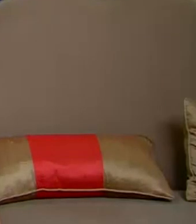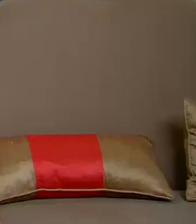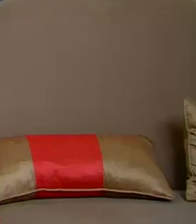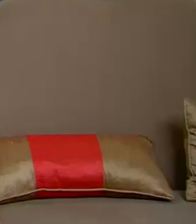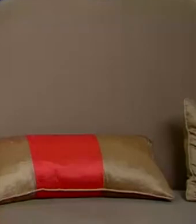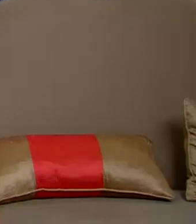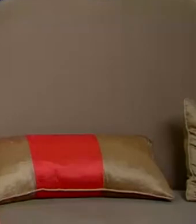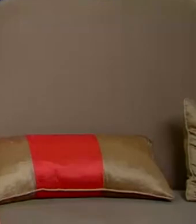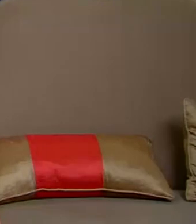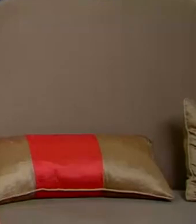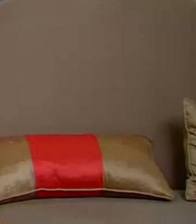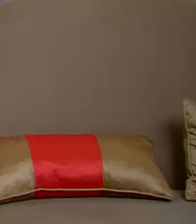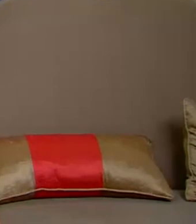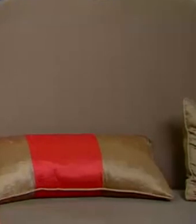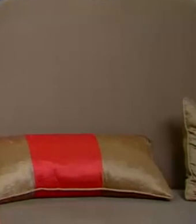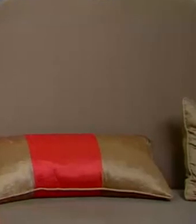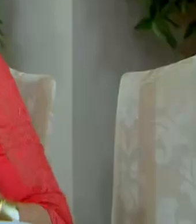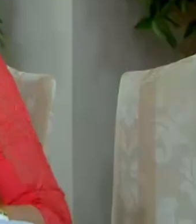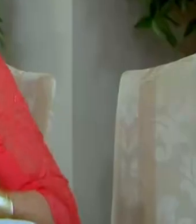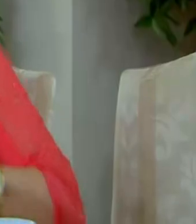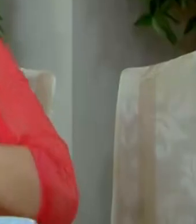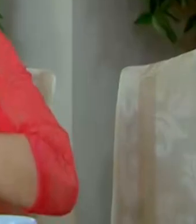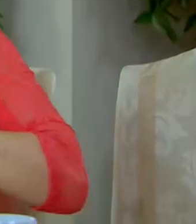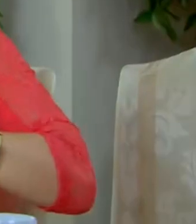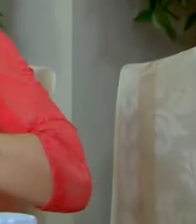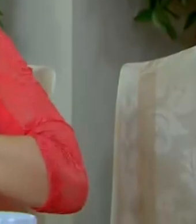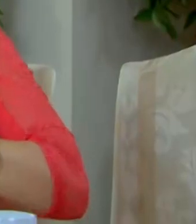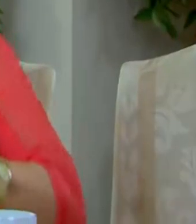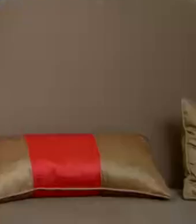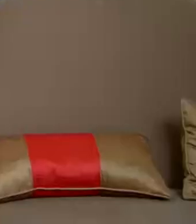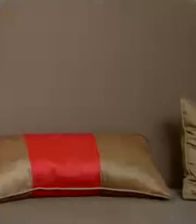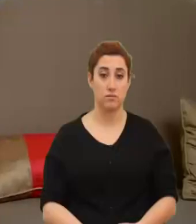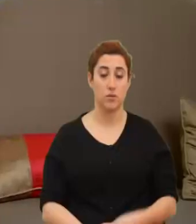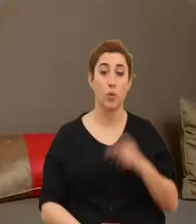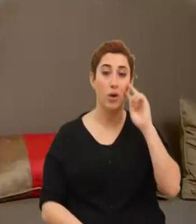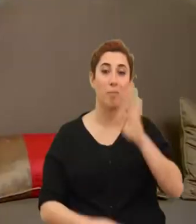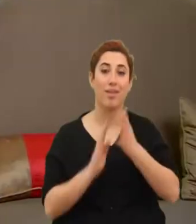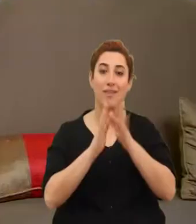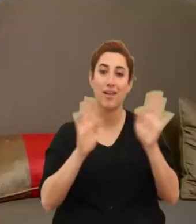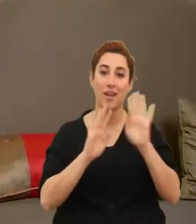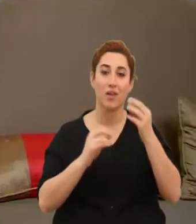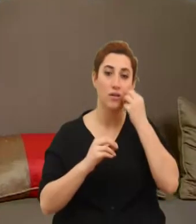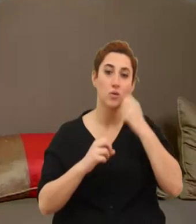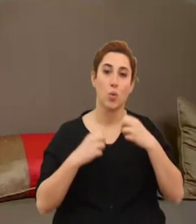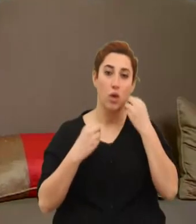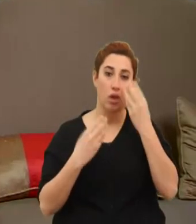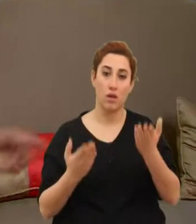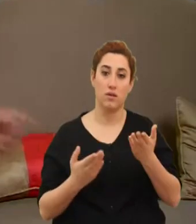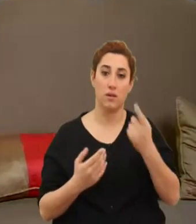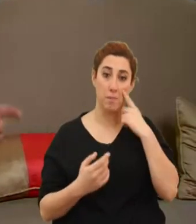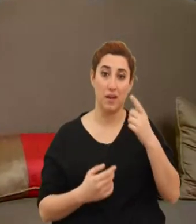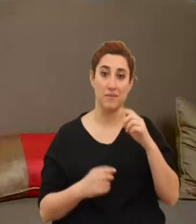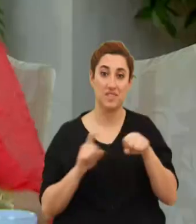Hmm. Rüyam yeter yeter, çatlayacaksın.